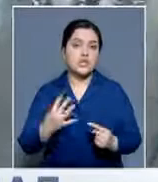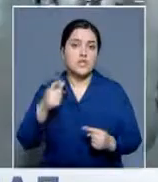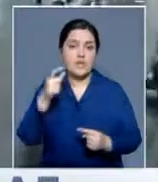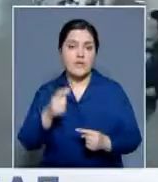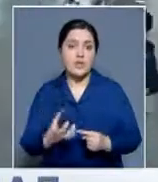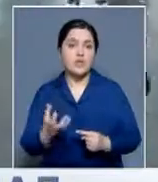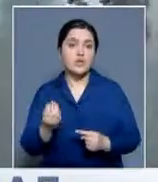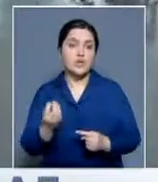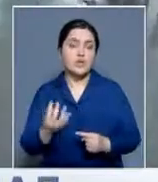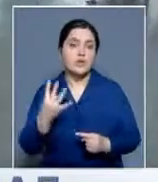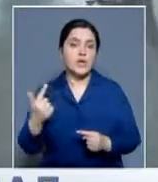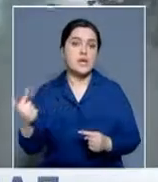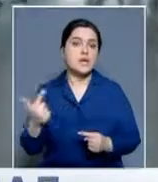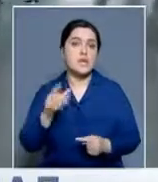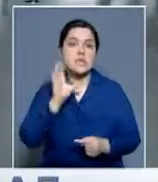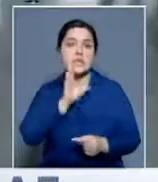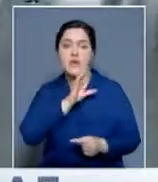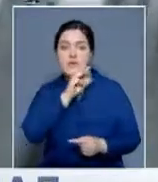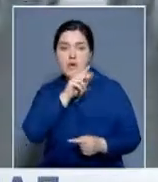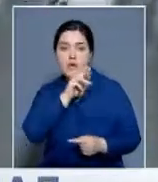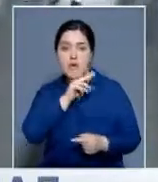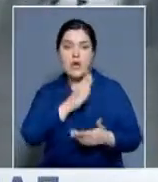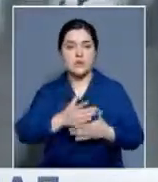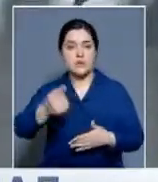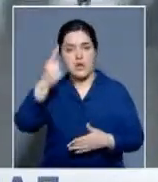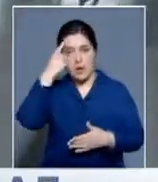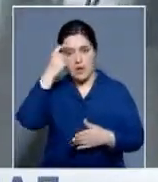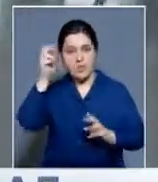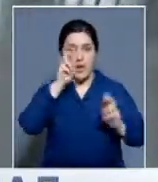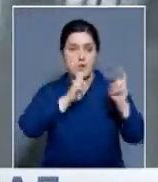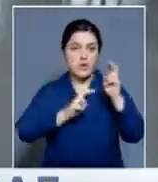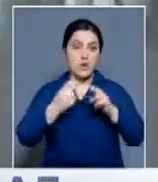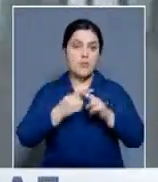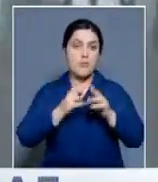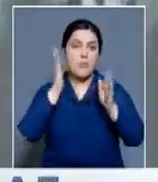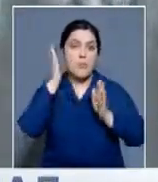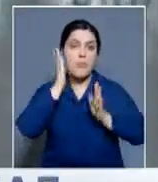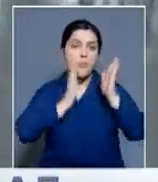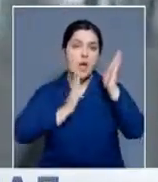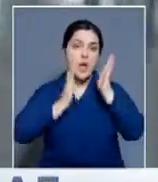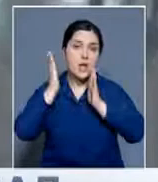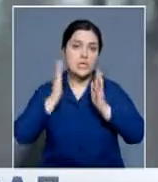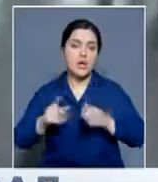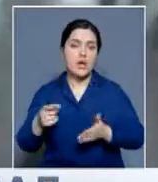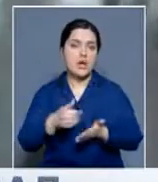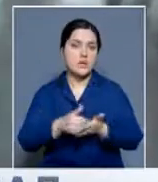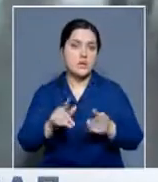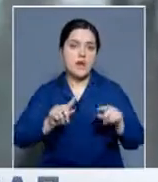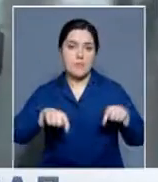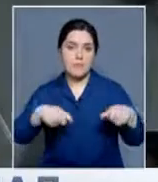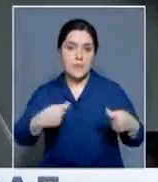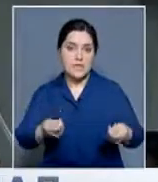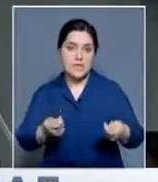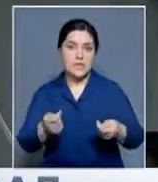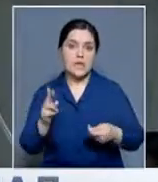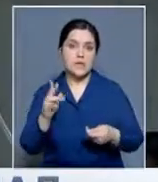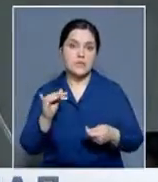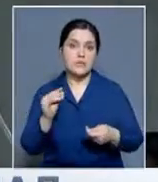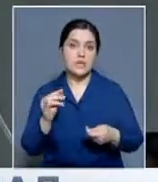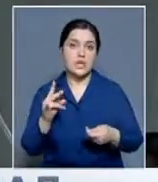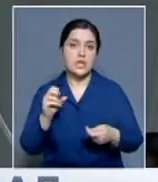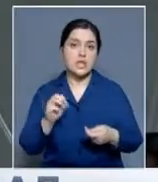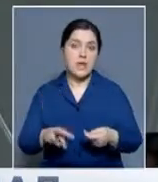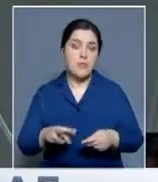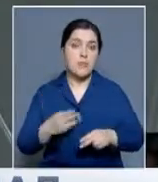4 человека, еще 4 граждан Северной Кореи объявлены в розыск. Власти Малайзии отказались передавать тело Ким Чен Нама Северной